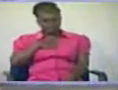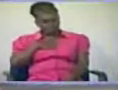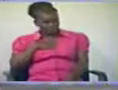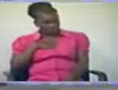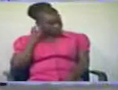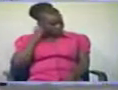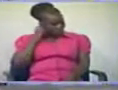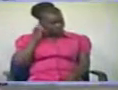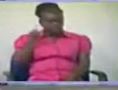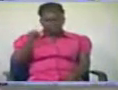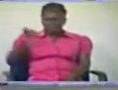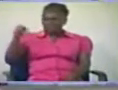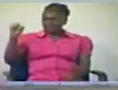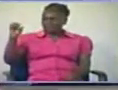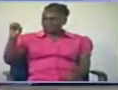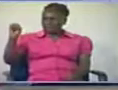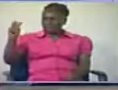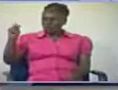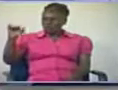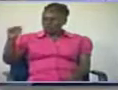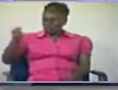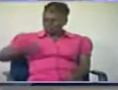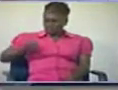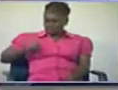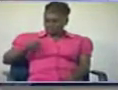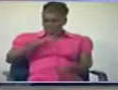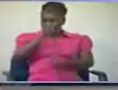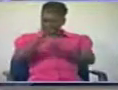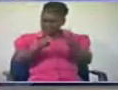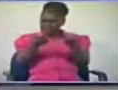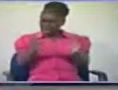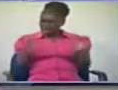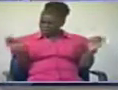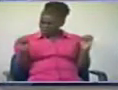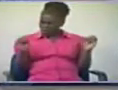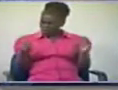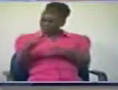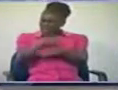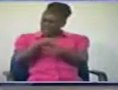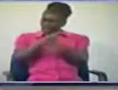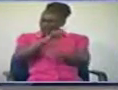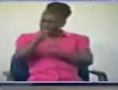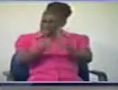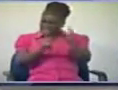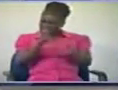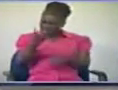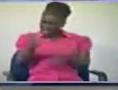unanikumbusha dada Jacqueline, ningependa ufafanue kidogo kwamba mitihani ya taifa haipo. Unajua kuna watu ambao wanafuatilia kwa karibu sana mdahalo huu.